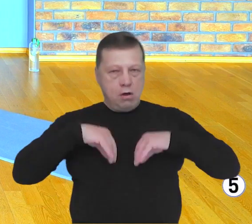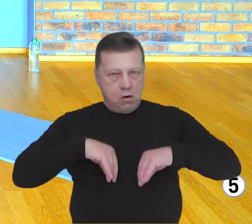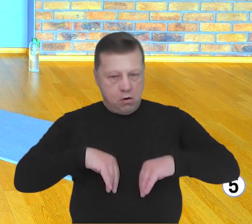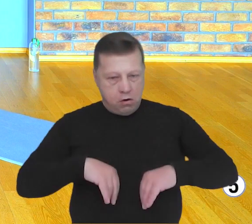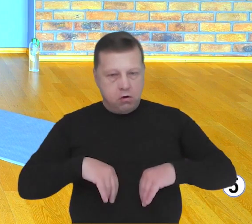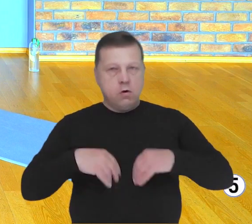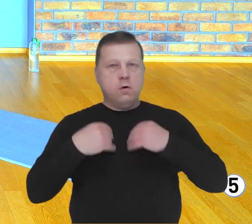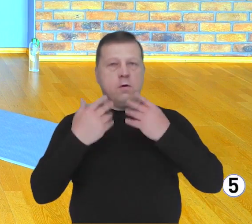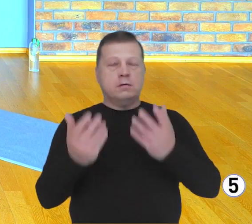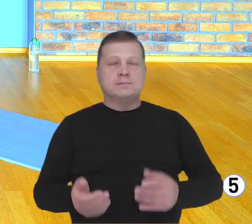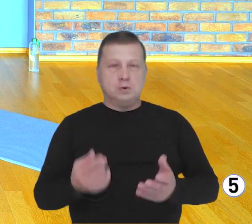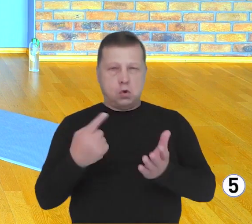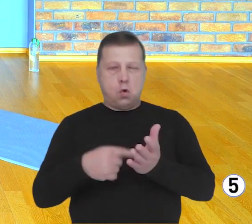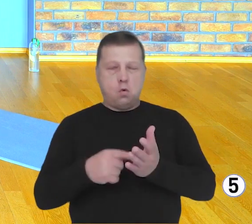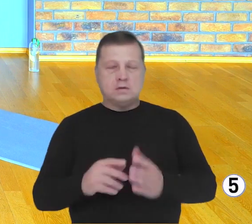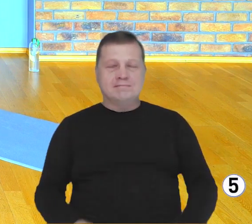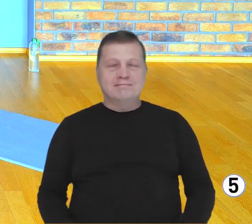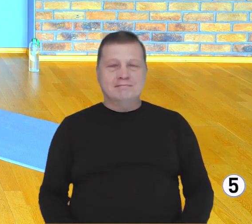Oddychaj głęboko. Końcówka.